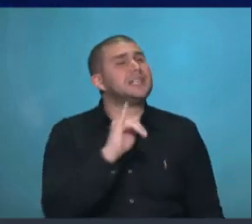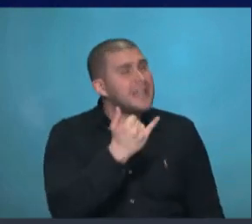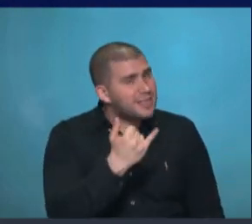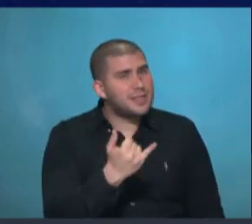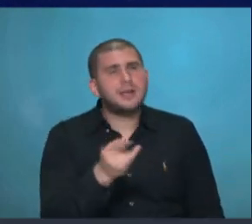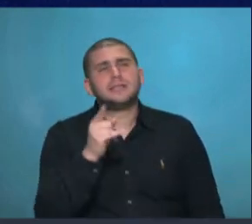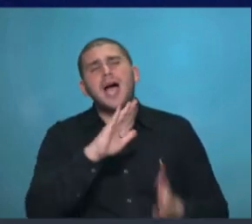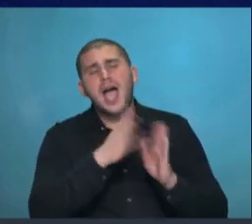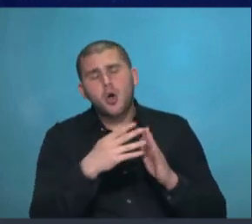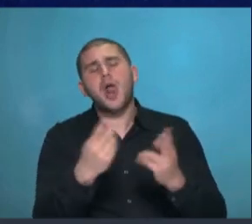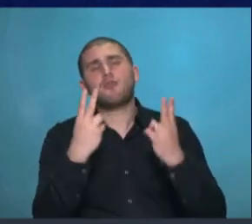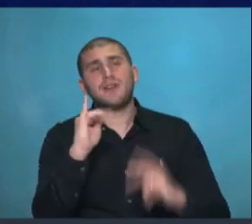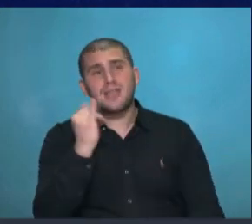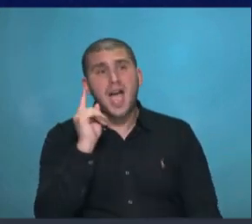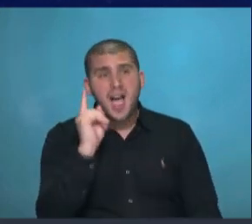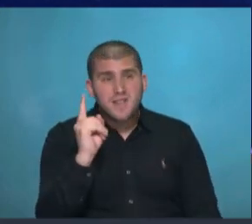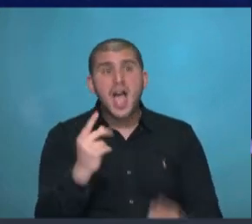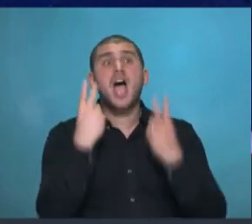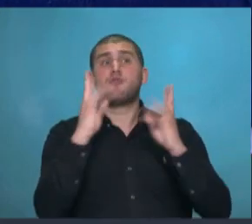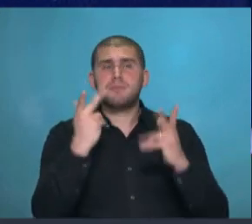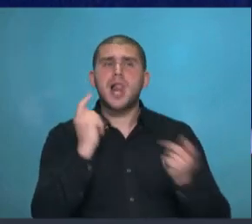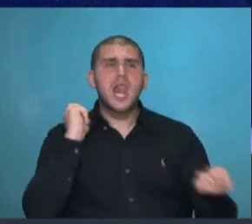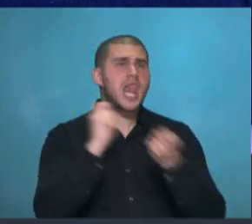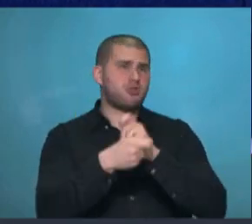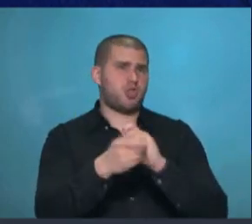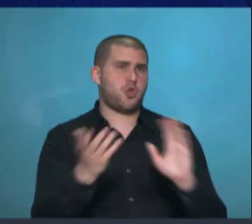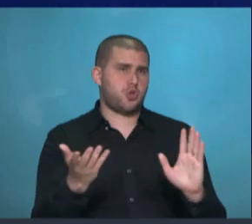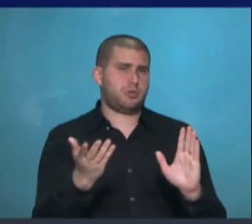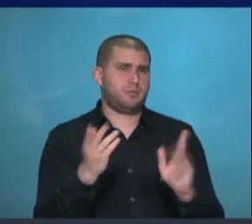משנה. הכל משנה, אבל החשוב זה לשנות את